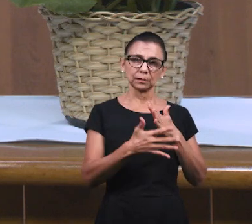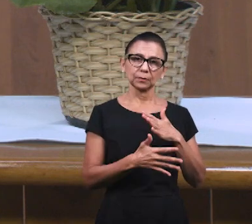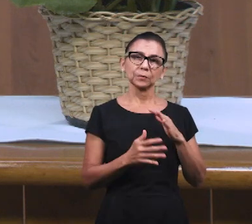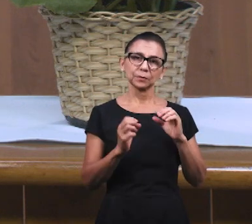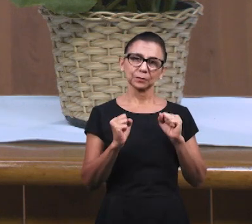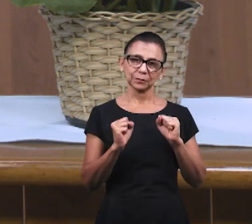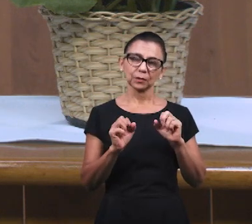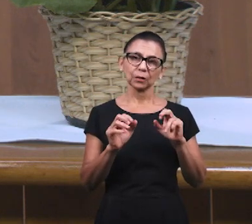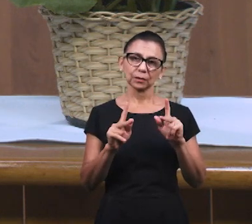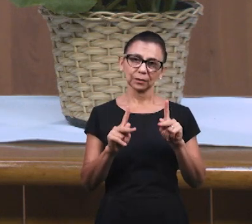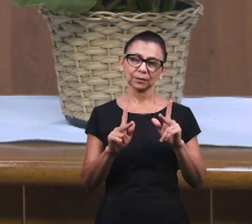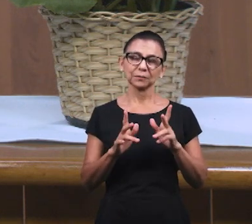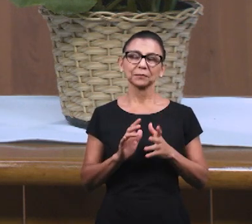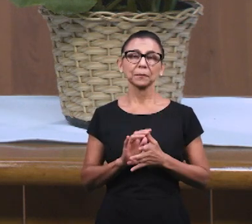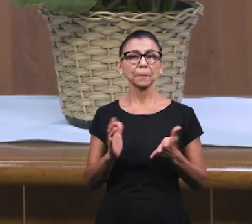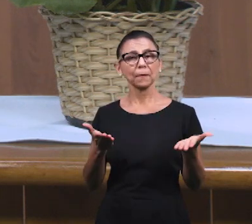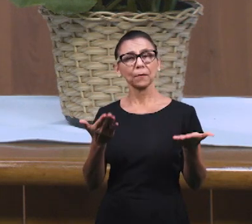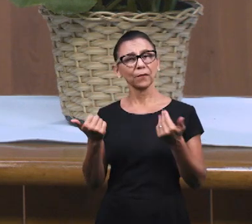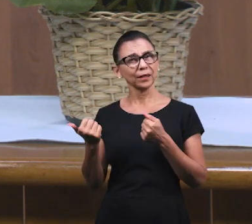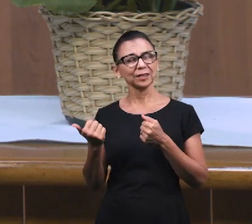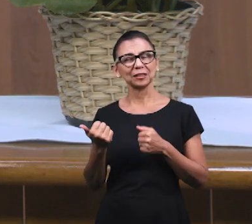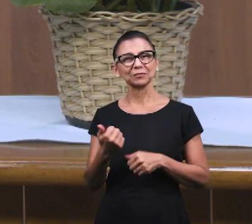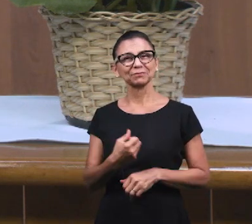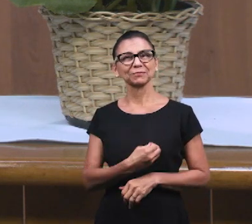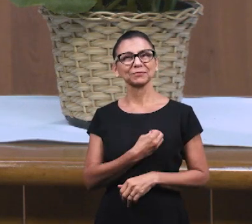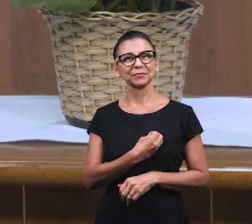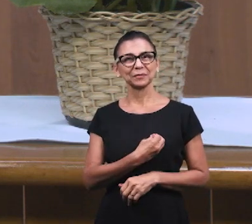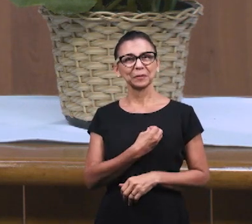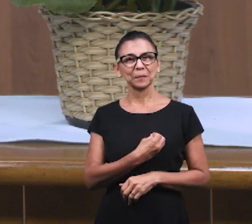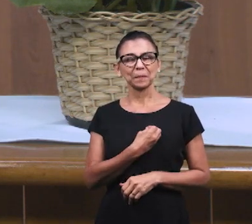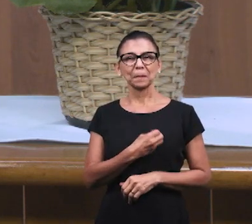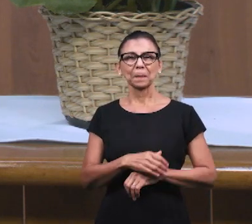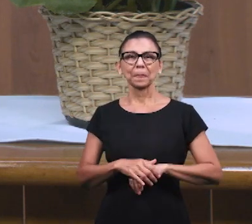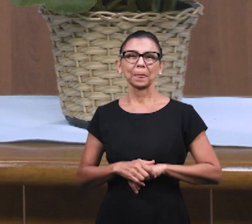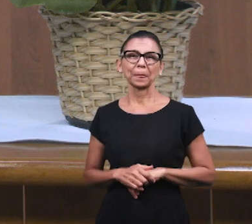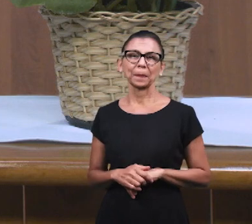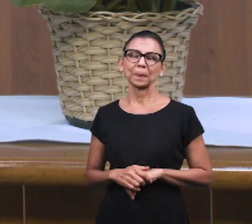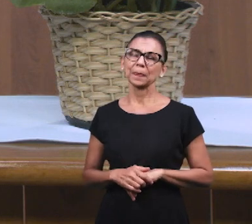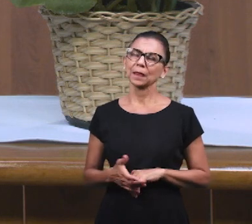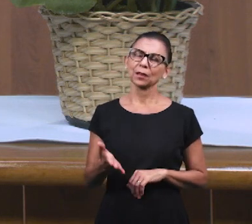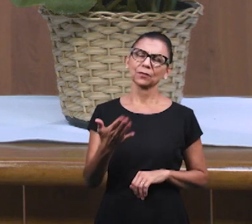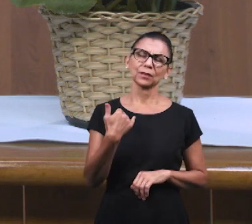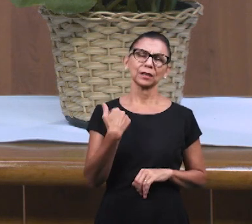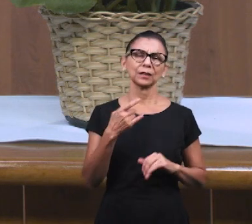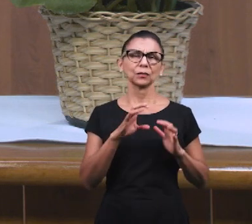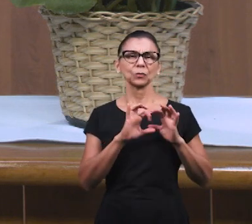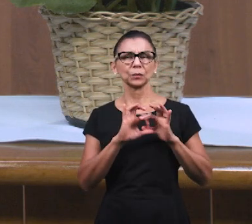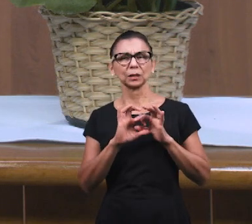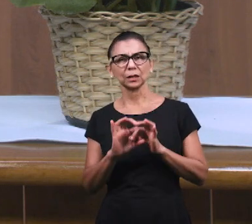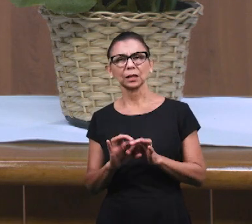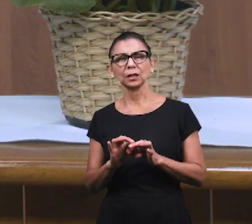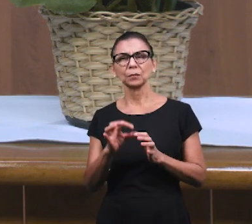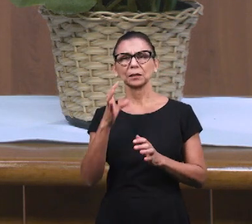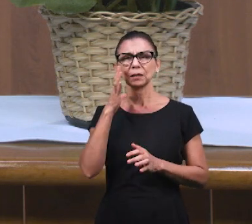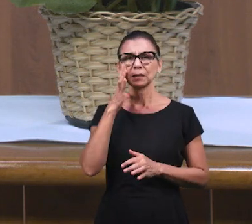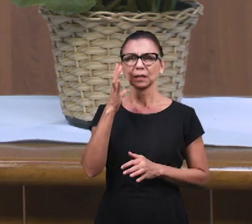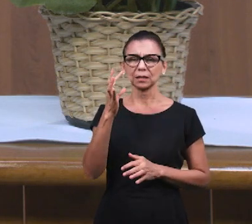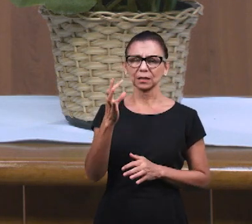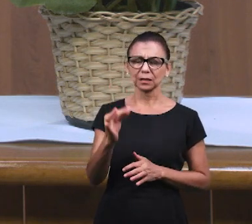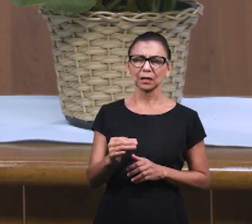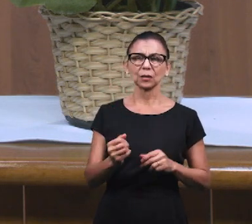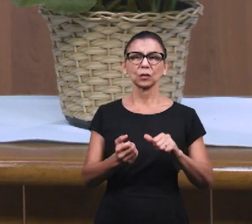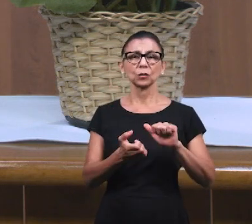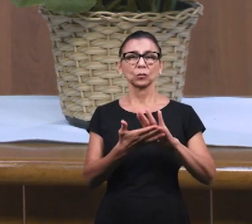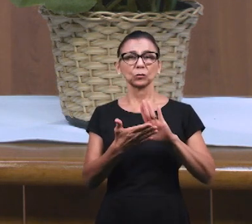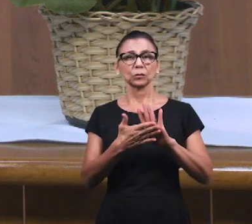notre Seigneur. Et je vous invite à participer de ce culte, pas seulement à regarder, mais participer. D'ailleurs,